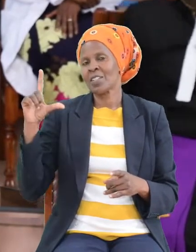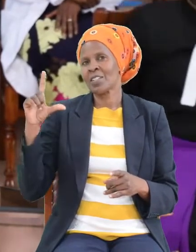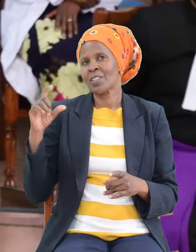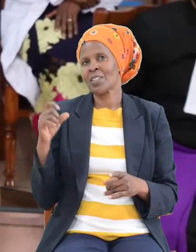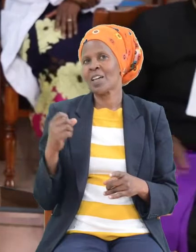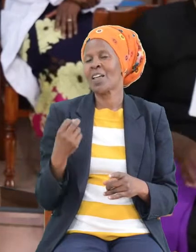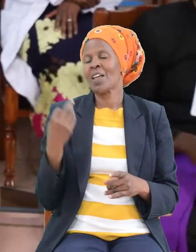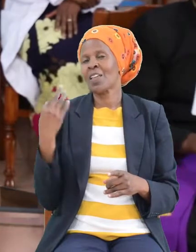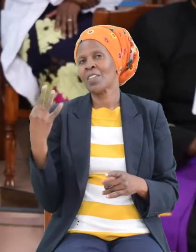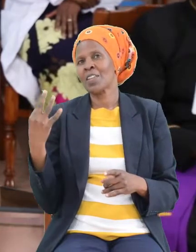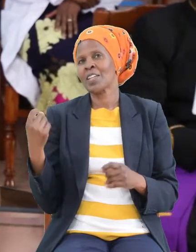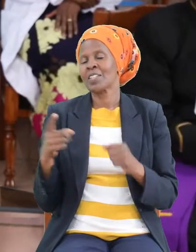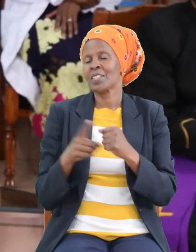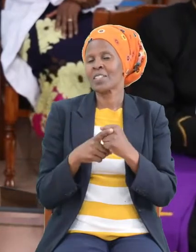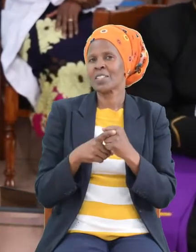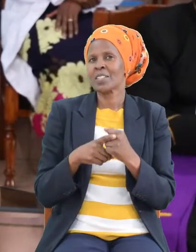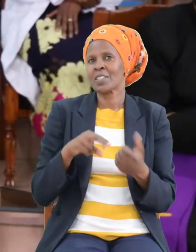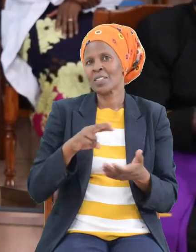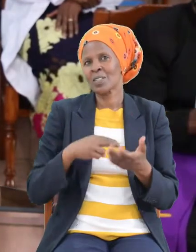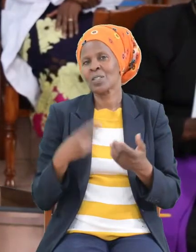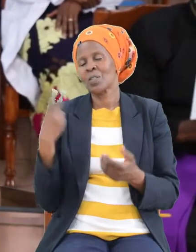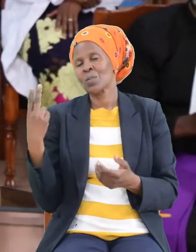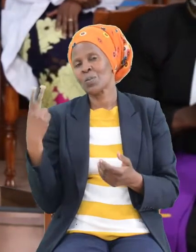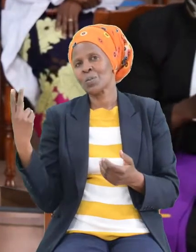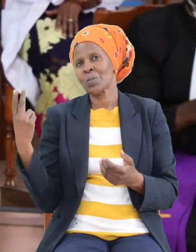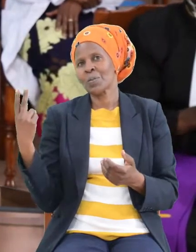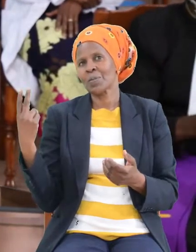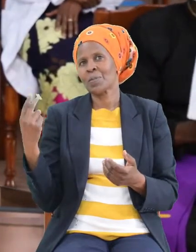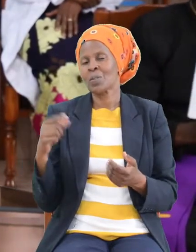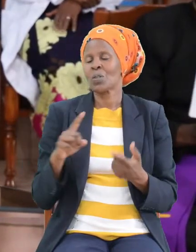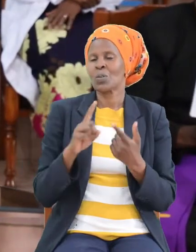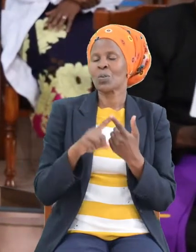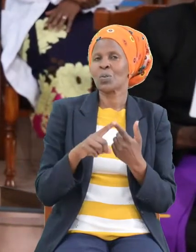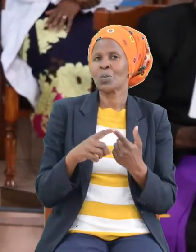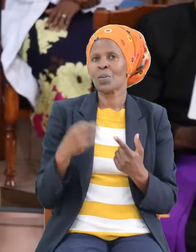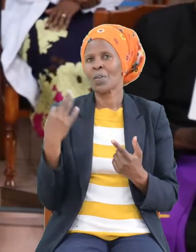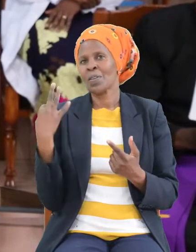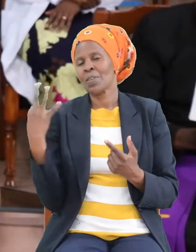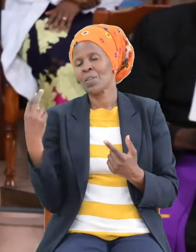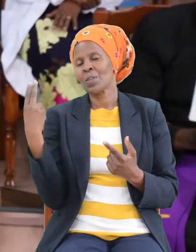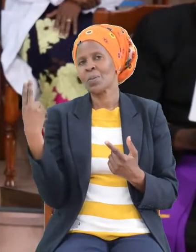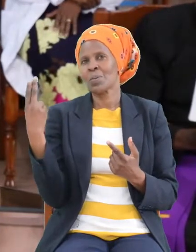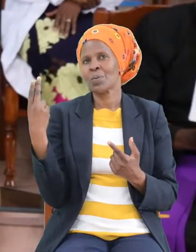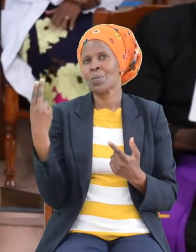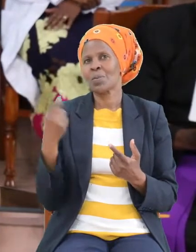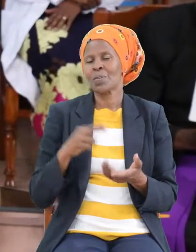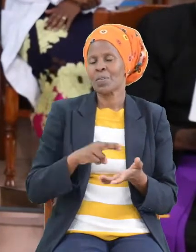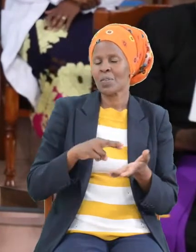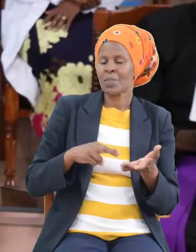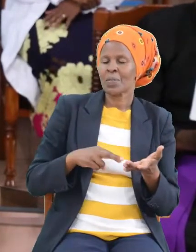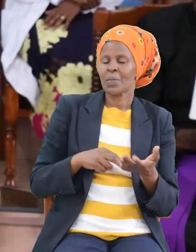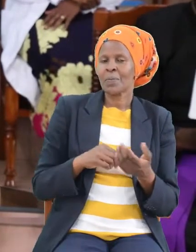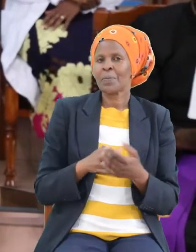36 kuanza mstari wa 22 hadi 32 tukisomewa na